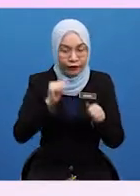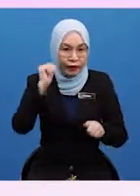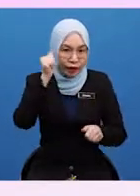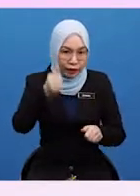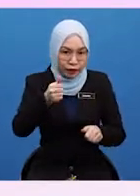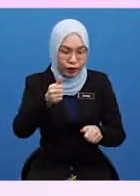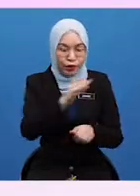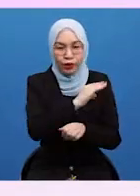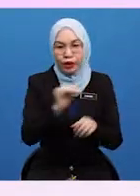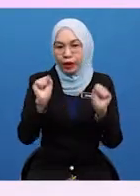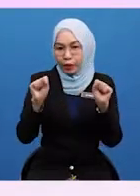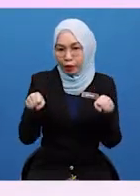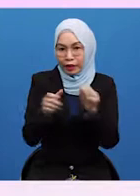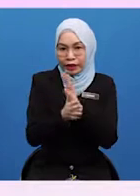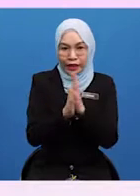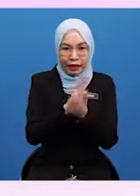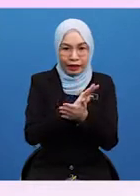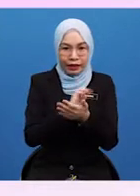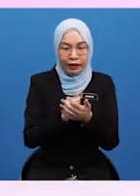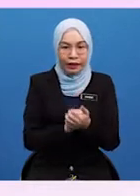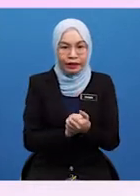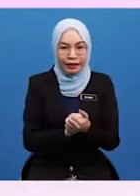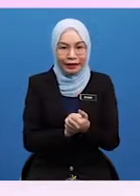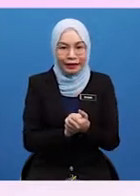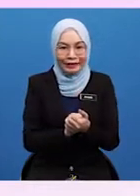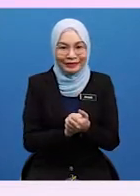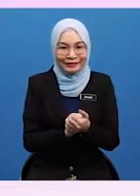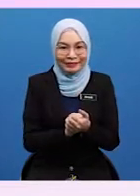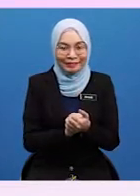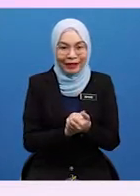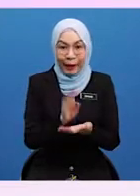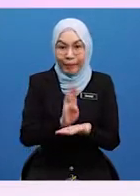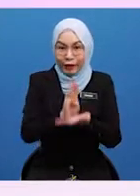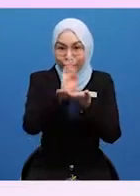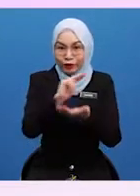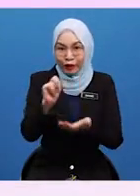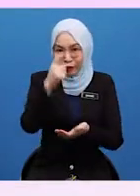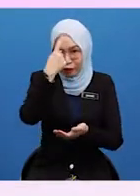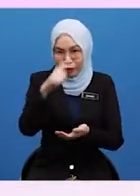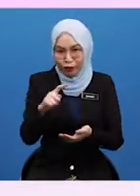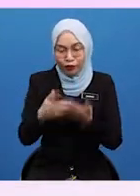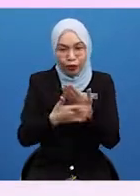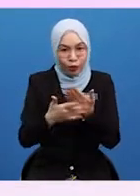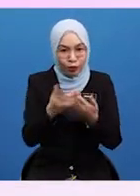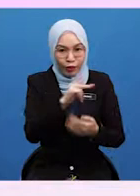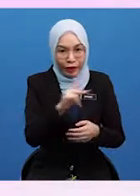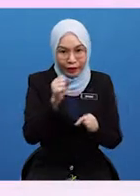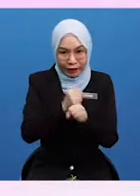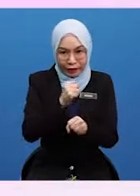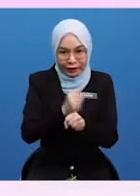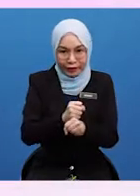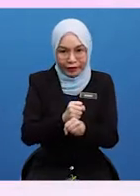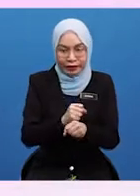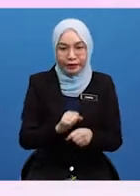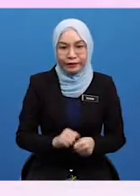boleh membuat panggilan bos wa-mu ke dan juga boleh membuat kejeme